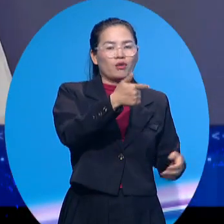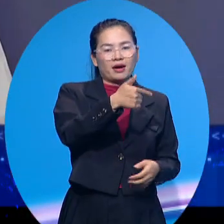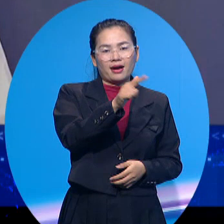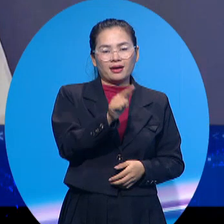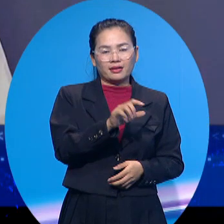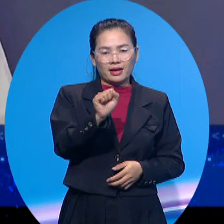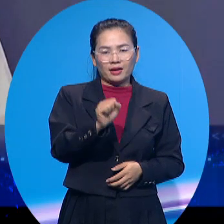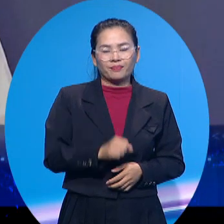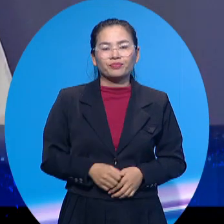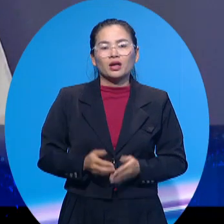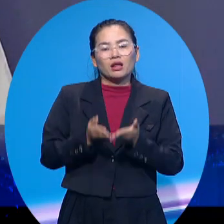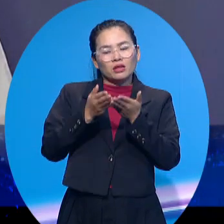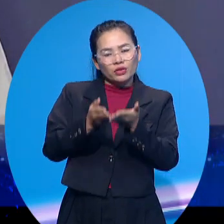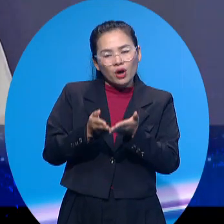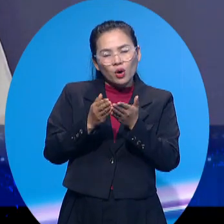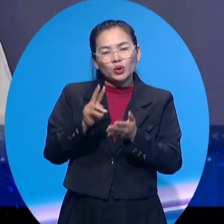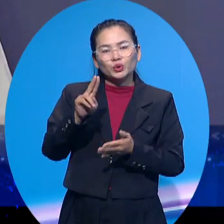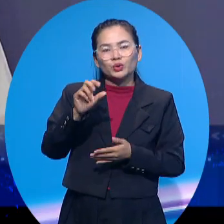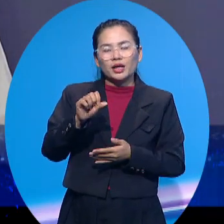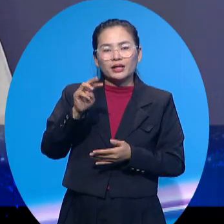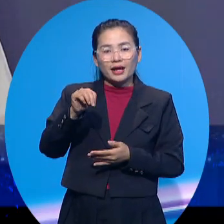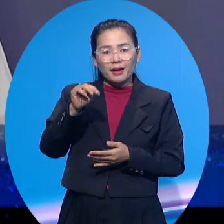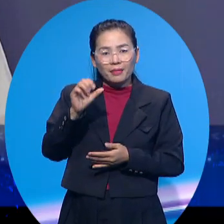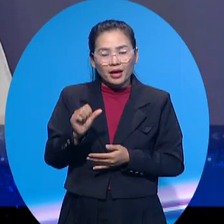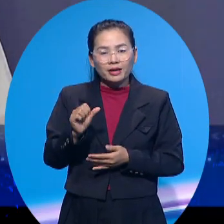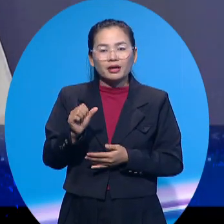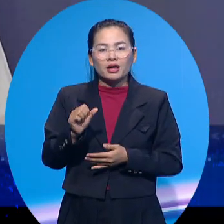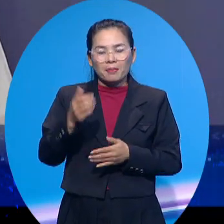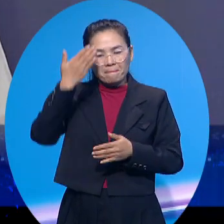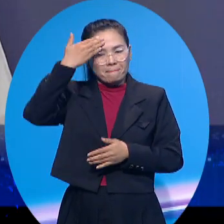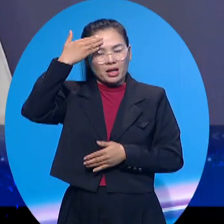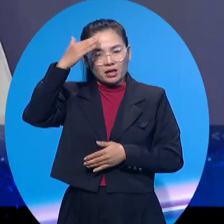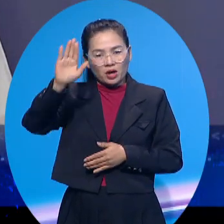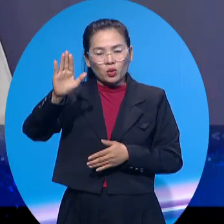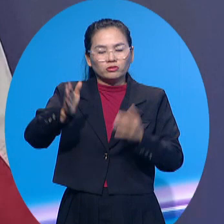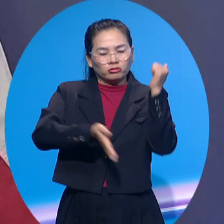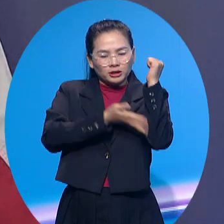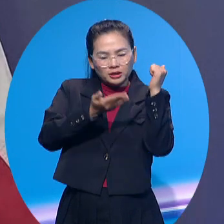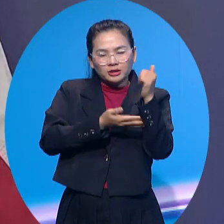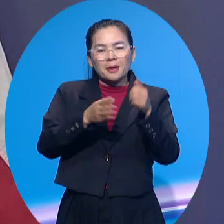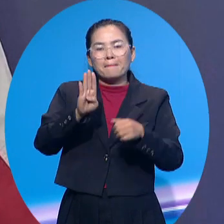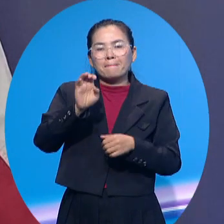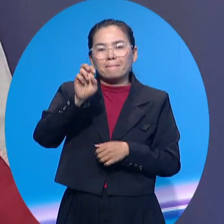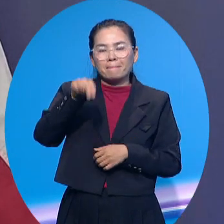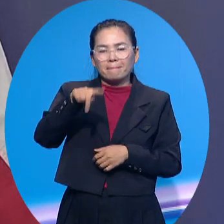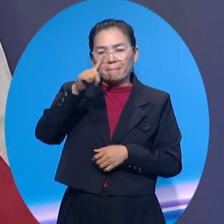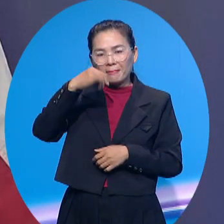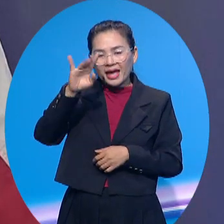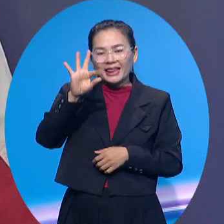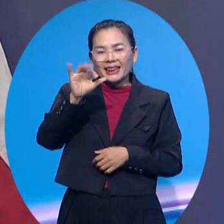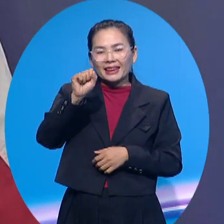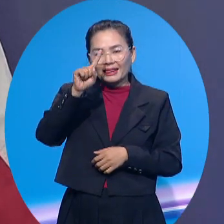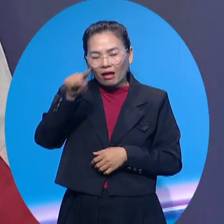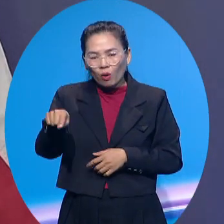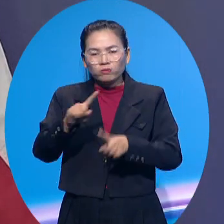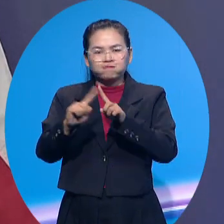sự của Mỹ, bao gồm tàu khu trục USNS Benavides, đã bắt đầu giai đoạn đầu xây dựng bến tàu và cầu cảng trên biển. Chúng tôi